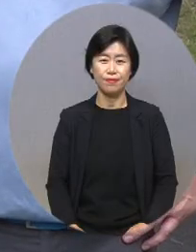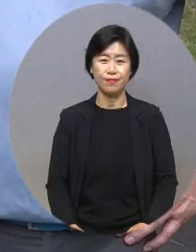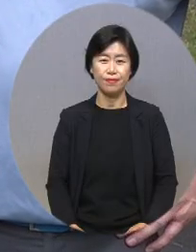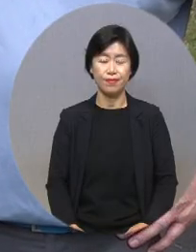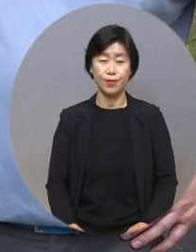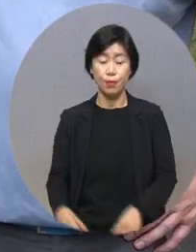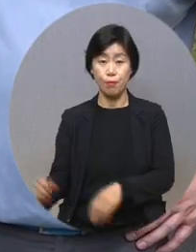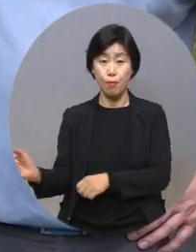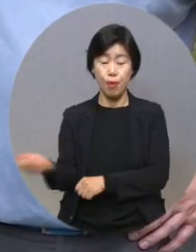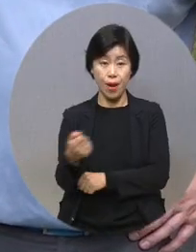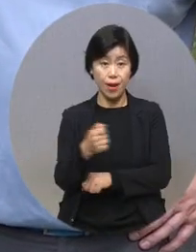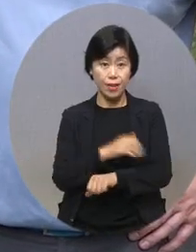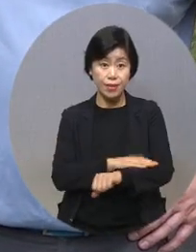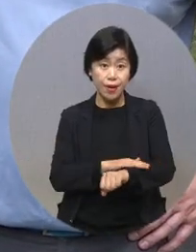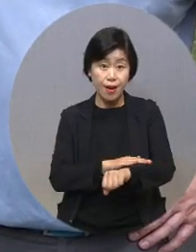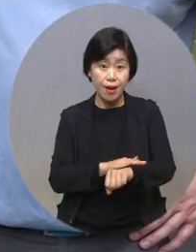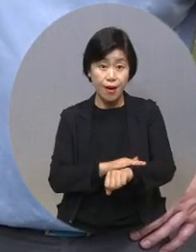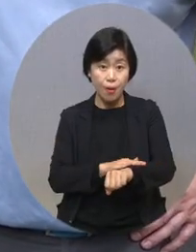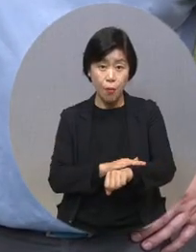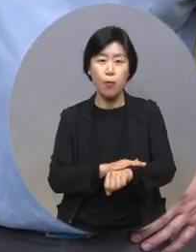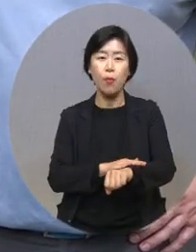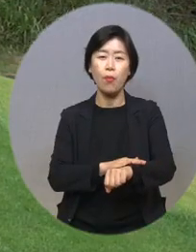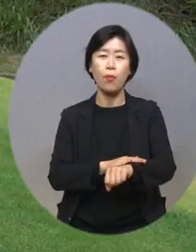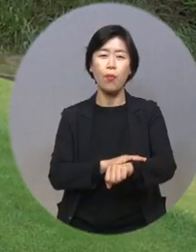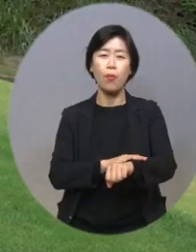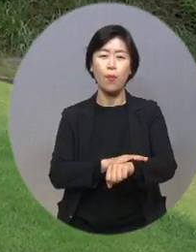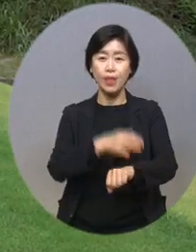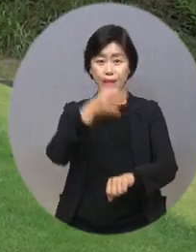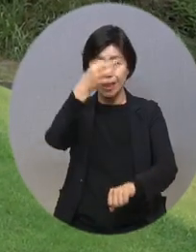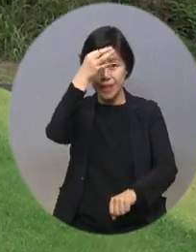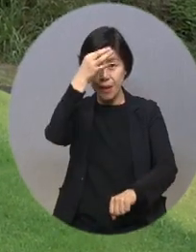굿샷! 우와! 이거 회심이다, 회심. 응? 우와.